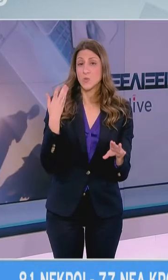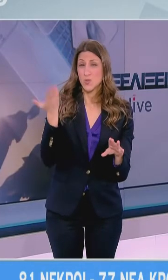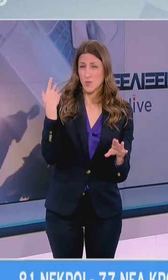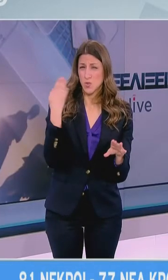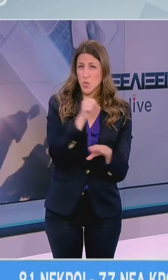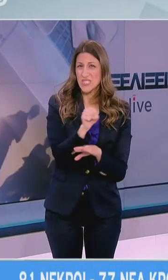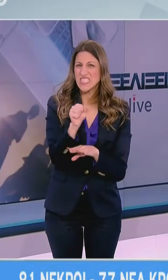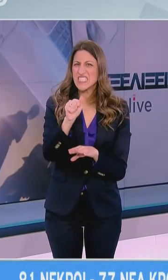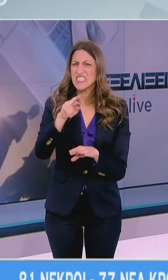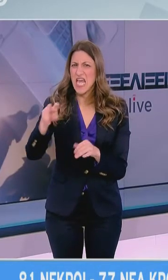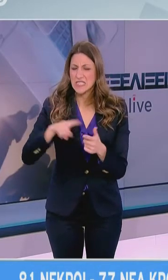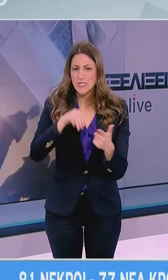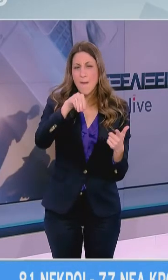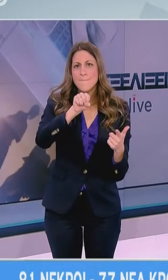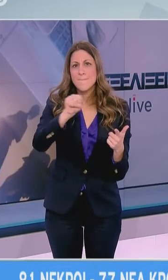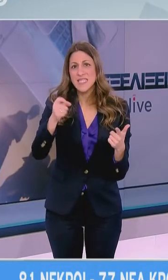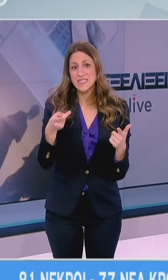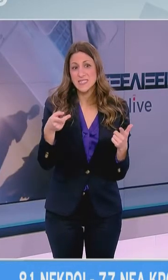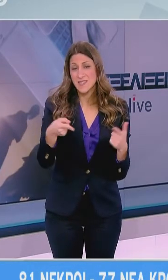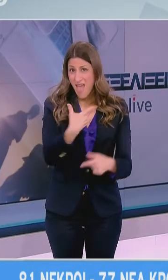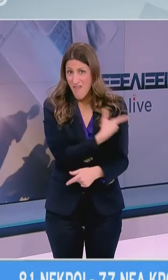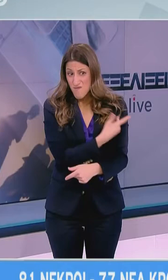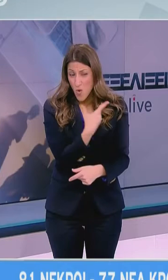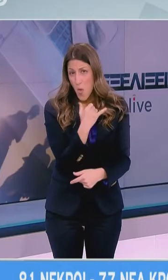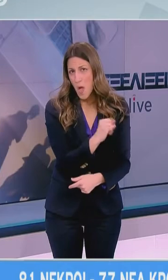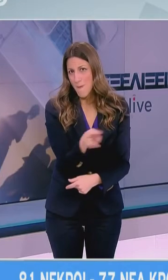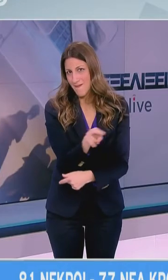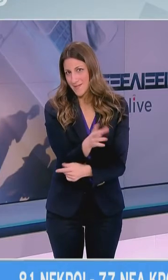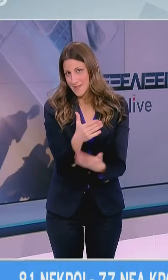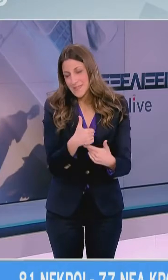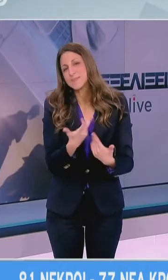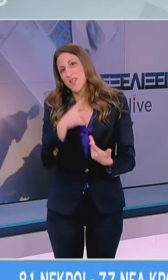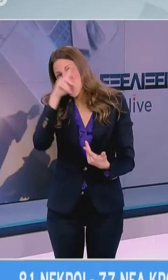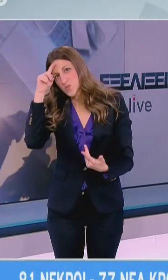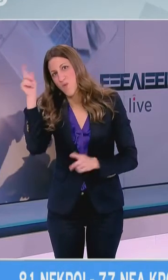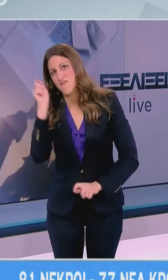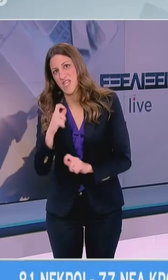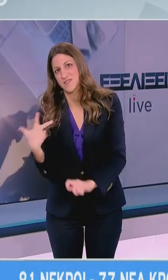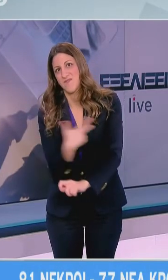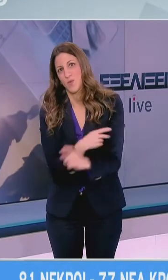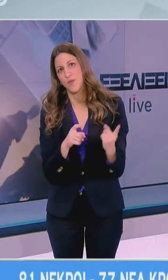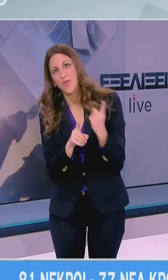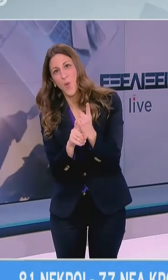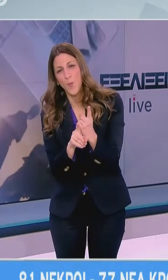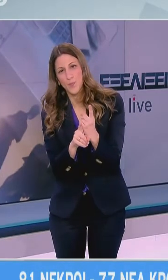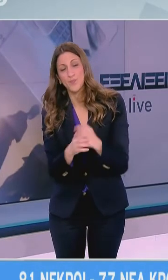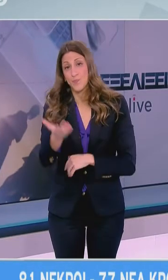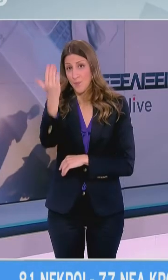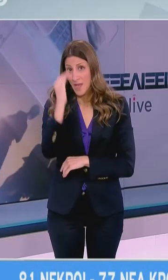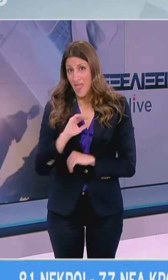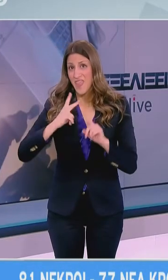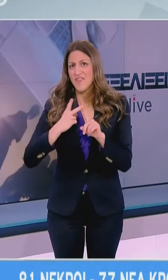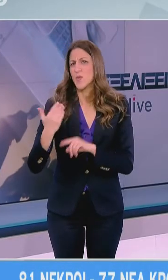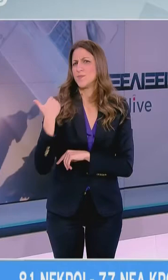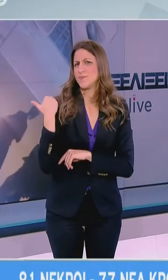είχαμε επιτυχές ανθρώπινο εμβόλιο και αυτό δείχνει τη δυσκολία του εγχειρήματος. Τώρα όσον αφορά το δεύτερο